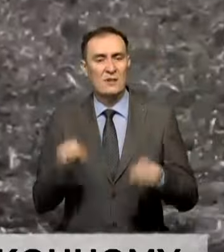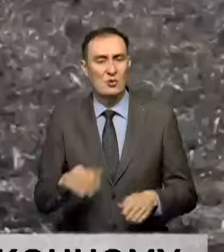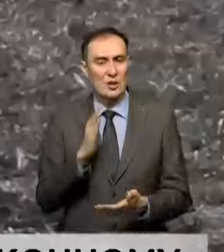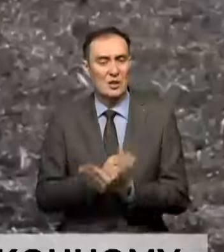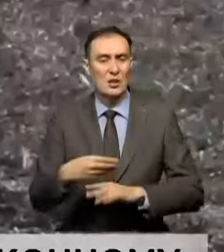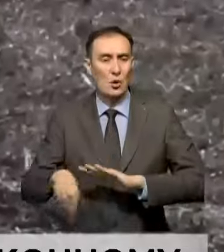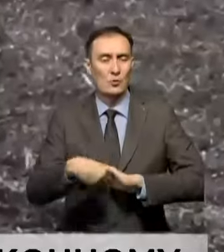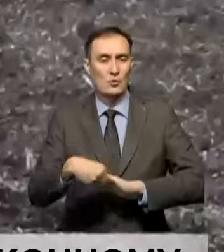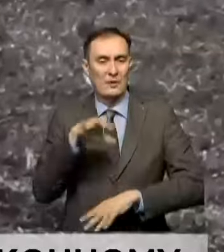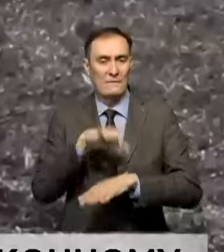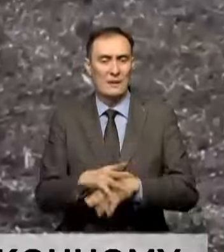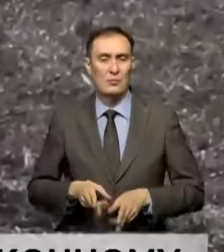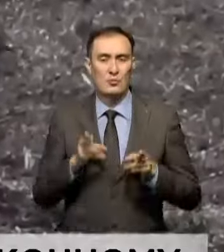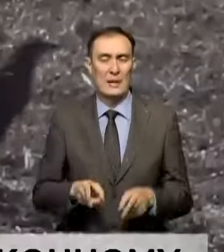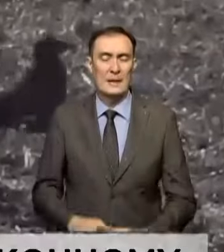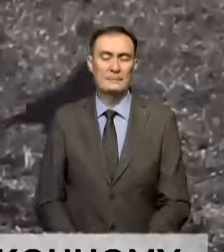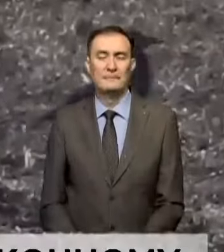исключают коррупционное преступление.